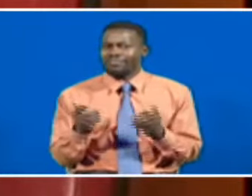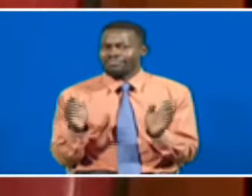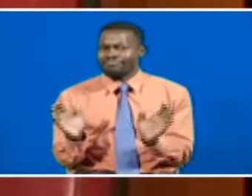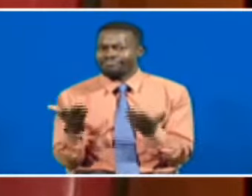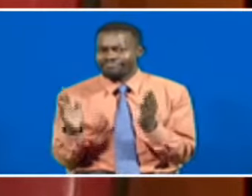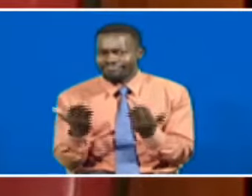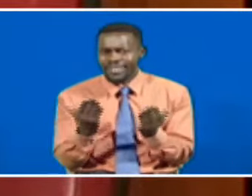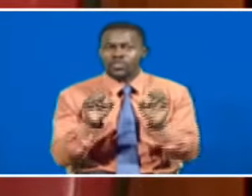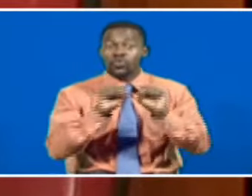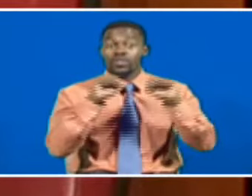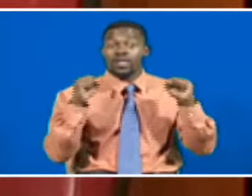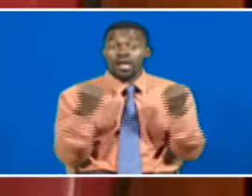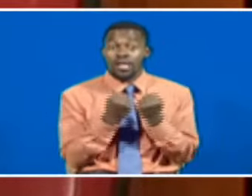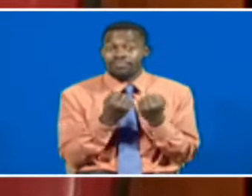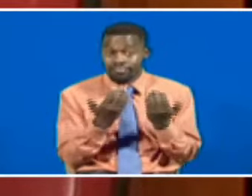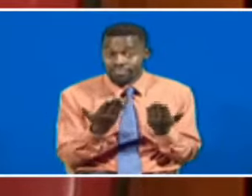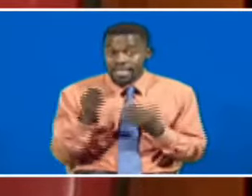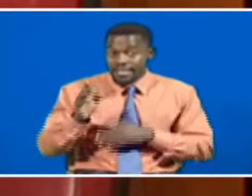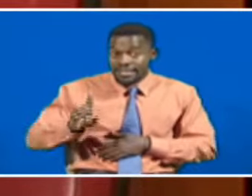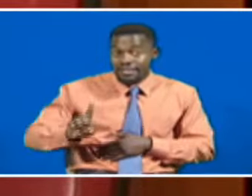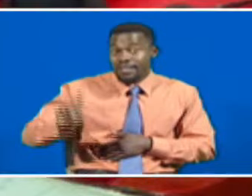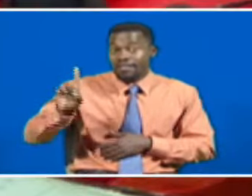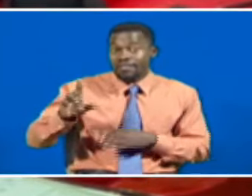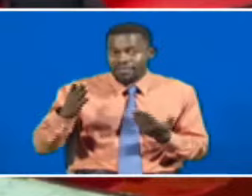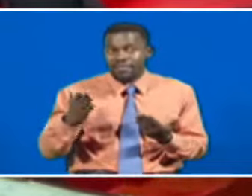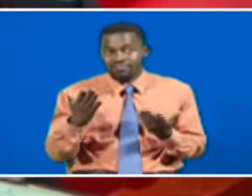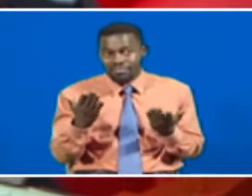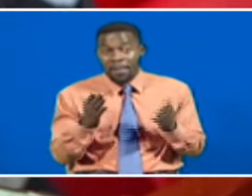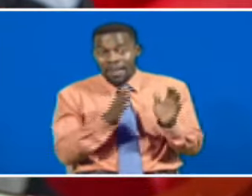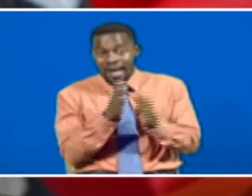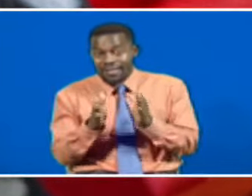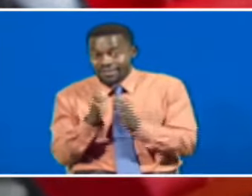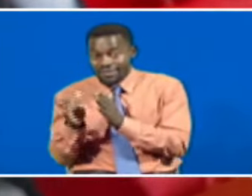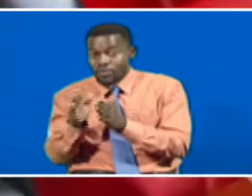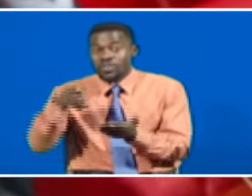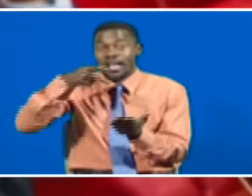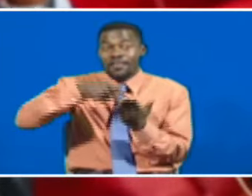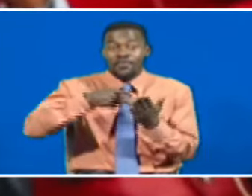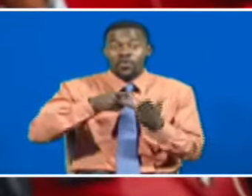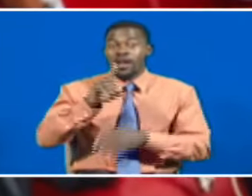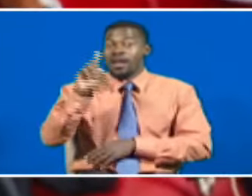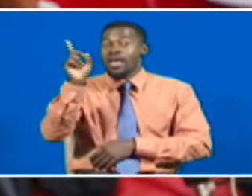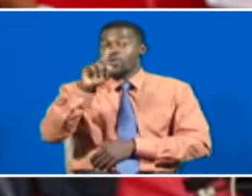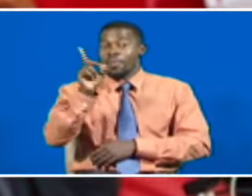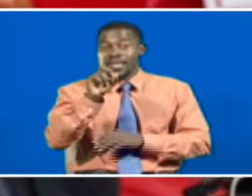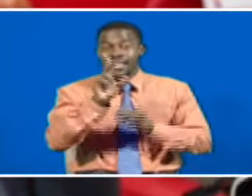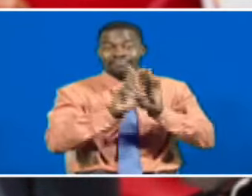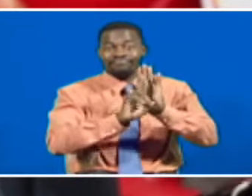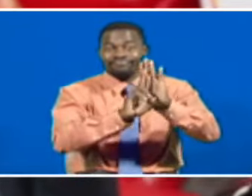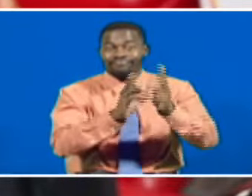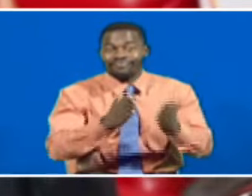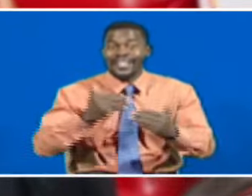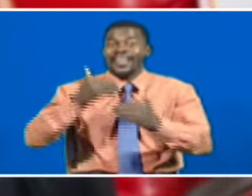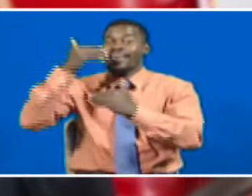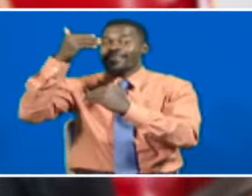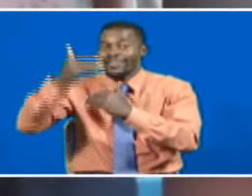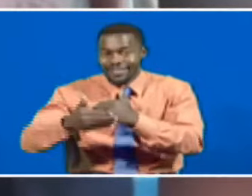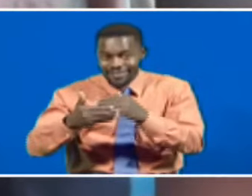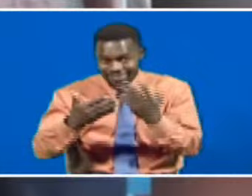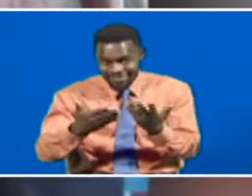Tabitha ambaye anapania kuwania kiti cha mwakilishi wa kike Nairobi kwenye uchaguzi mkuu ujao, amejitwika